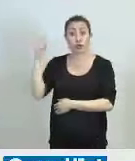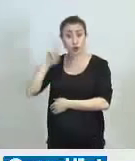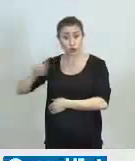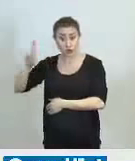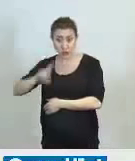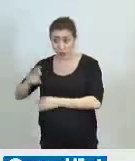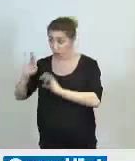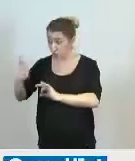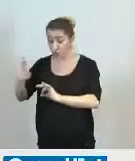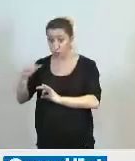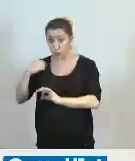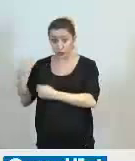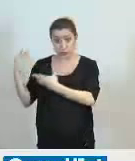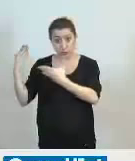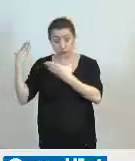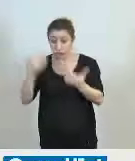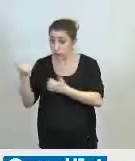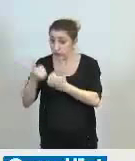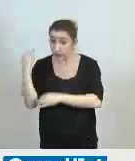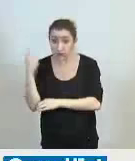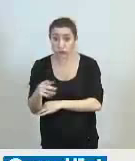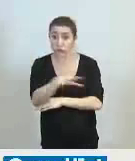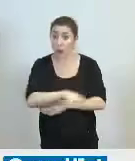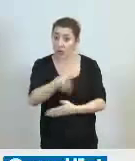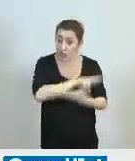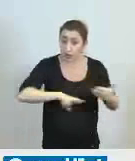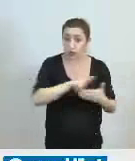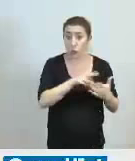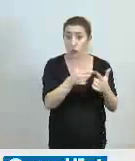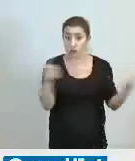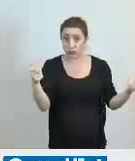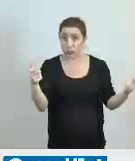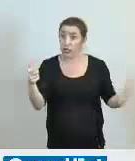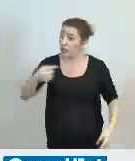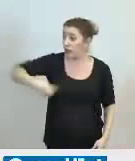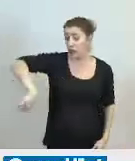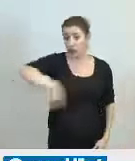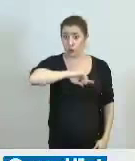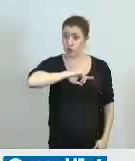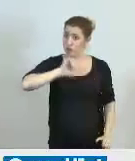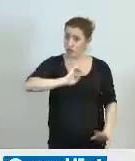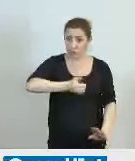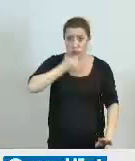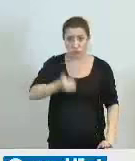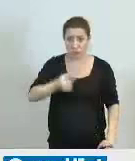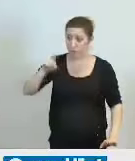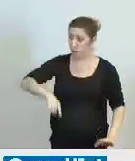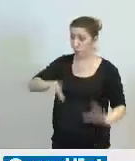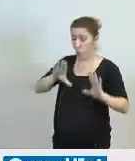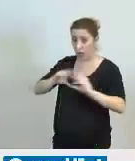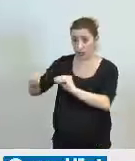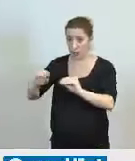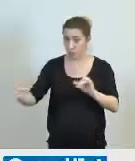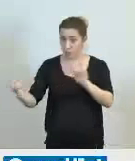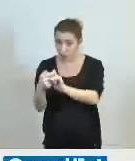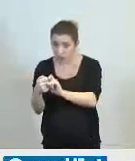de tous. Et nous sommes, nous tous, dans nos individualités, au service de nos habitants. Qu'ils soient personnes physiques ou